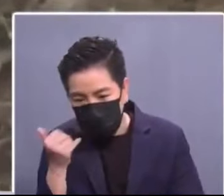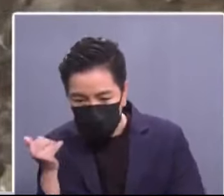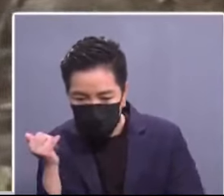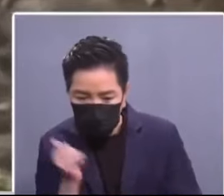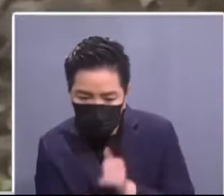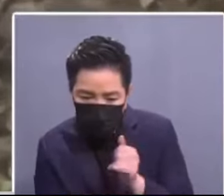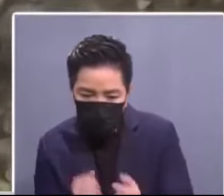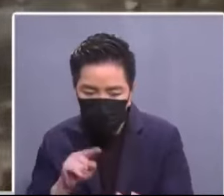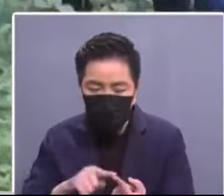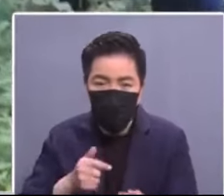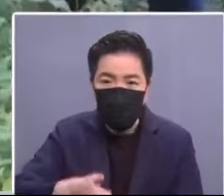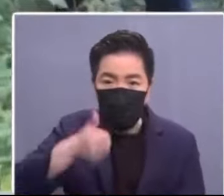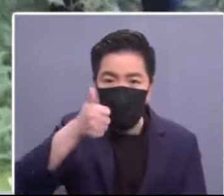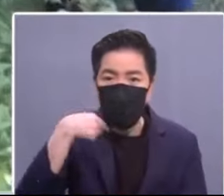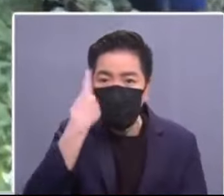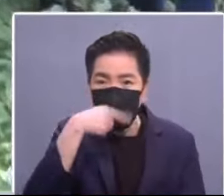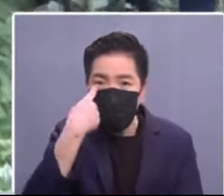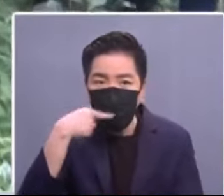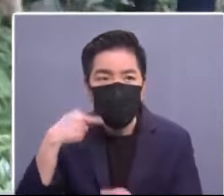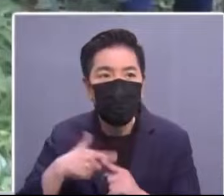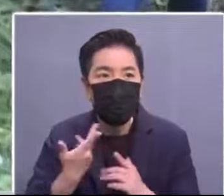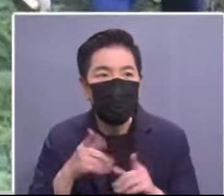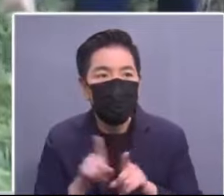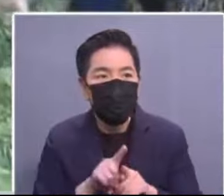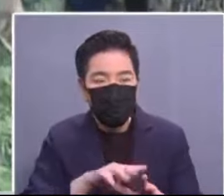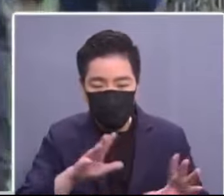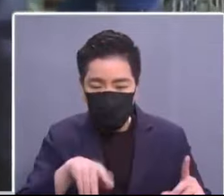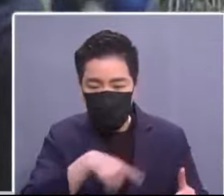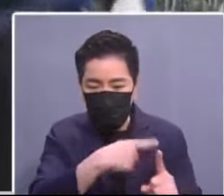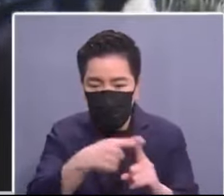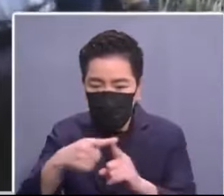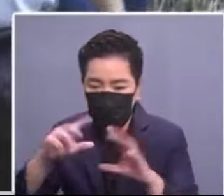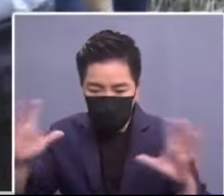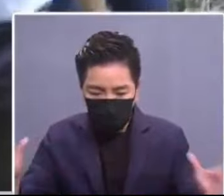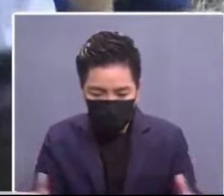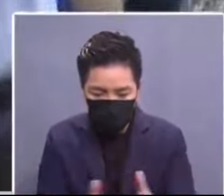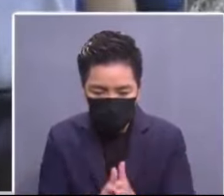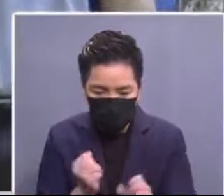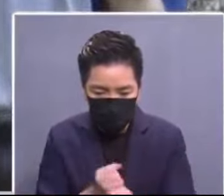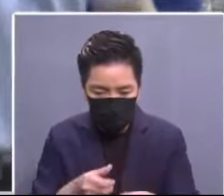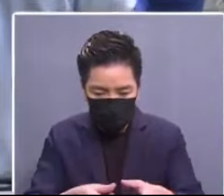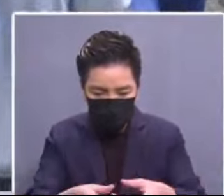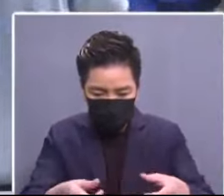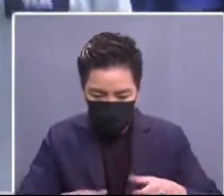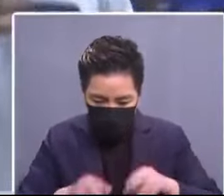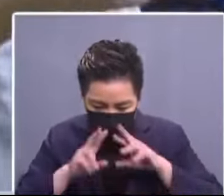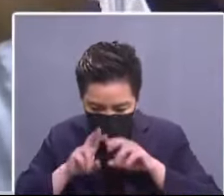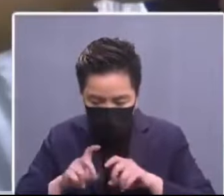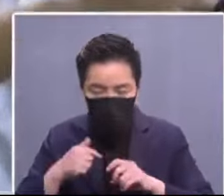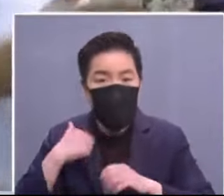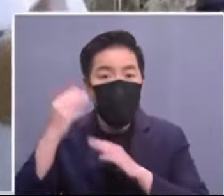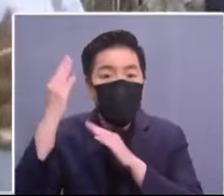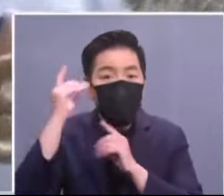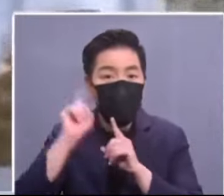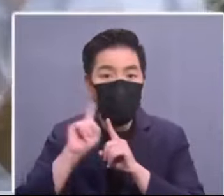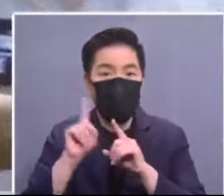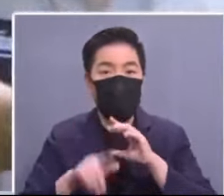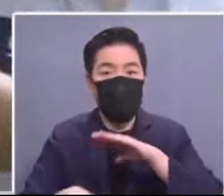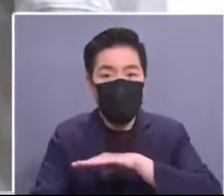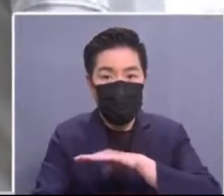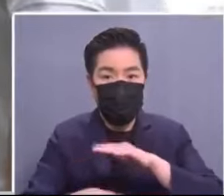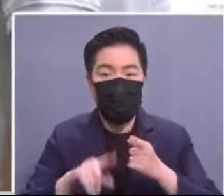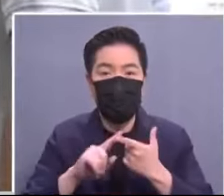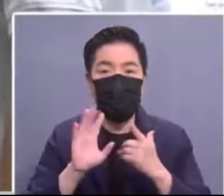ที่จะเข้าไปบริเวณนี้ได้นะคะเพื่อนำไปประกอบกับสำนวนสอบสวนสิ่งที่คาดหวังก็คือวัตถุพยานท